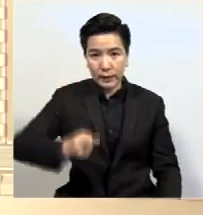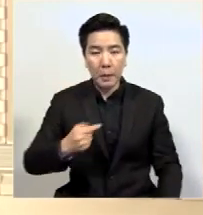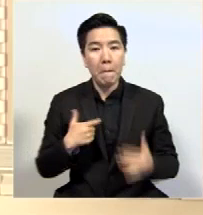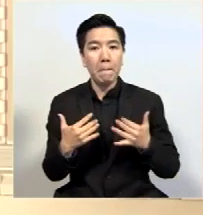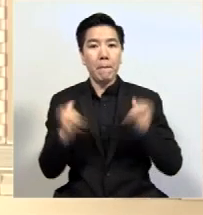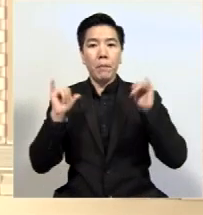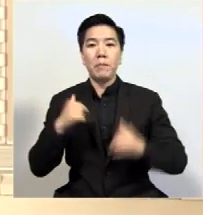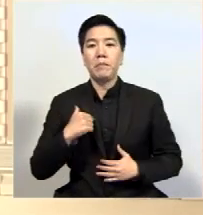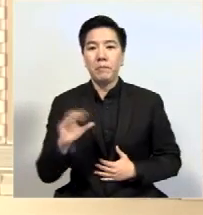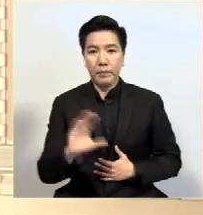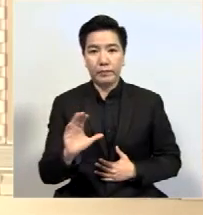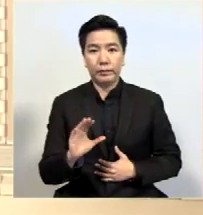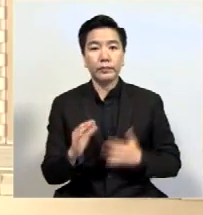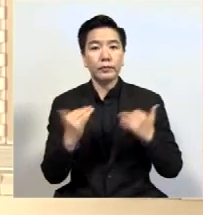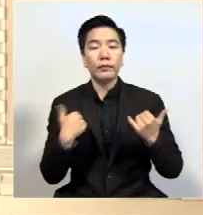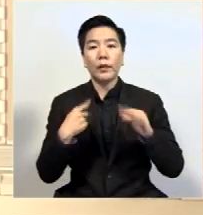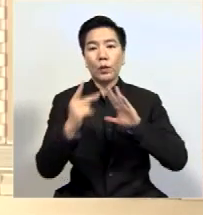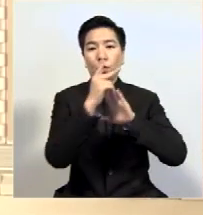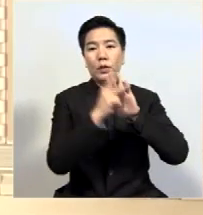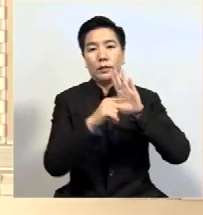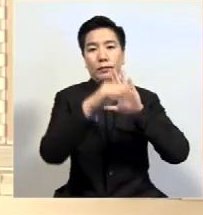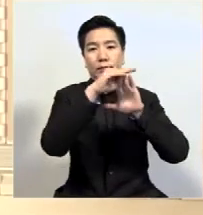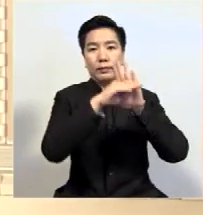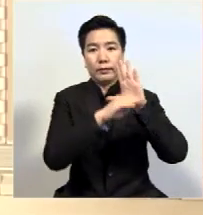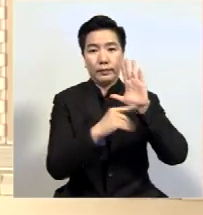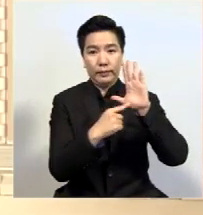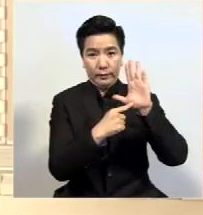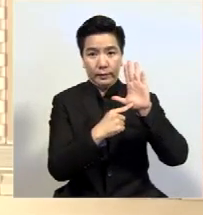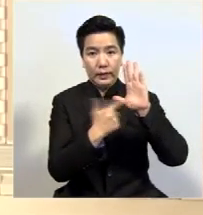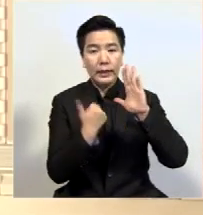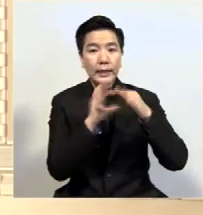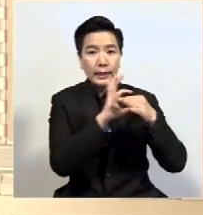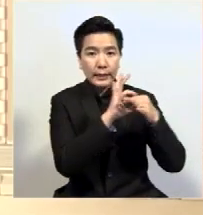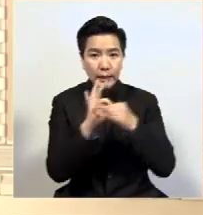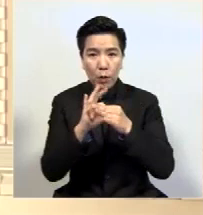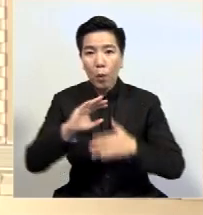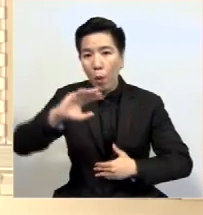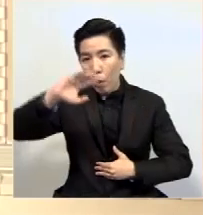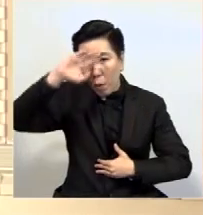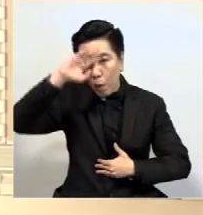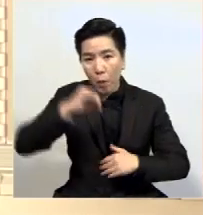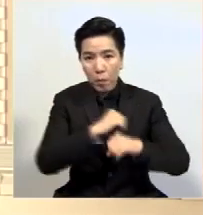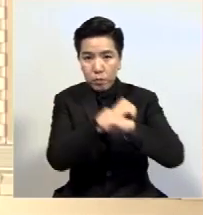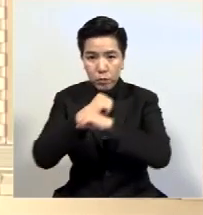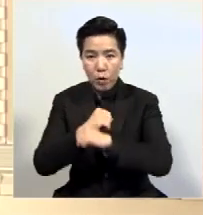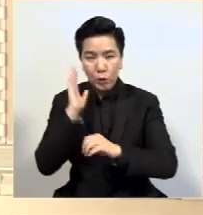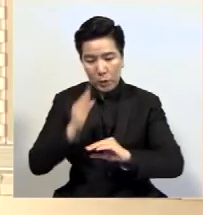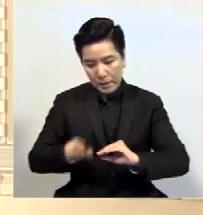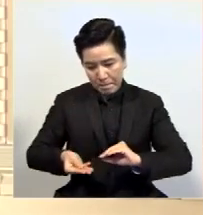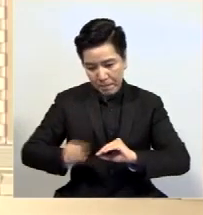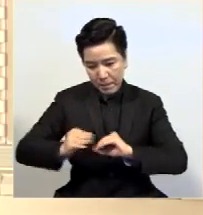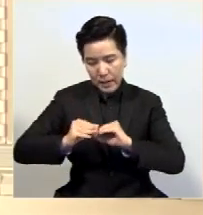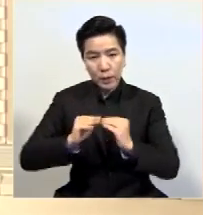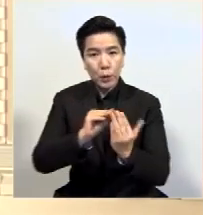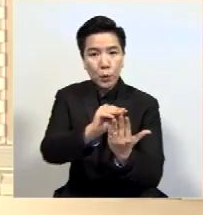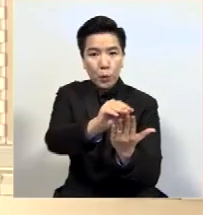ไม่ปราณีการบังคับใช้กฎหมายและข้อกำหนดต่างๆที่เกี่ยวกับการควบคุมโรคจะเข้มข้นขึ้นมากทั่ว